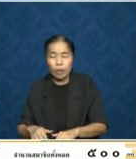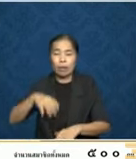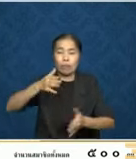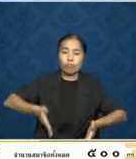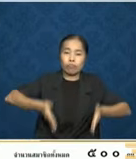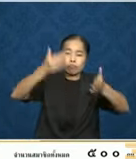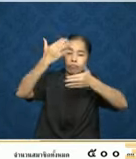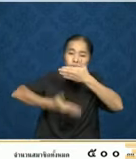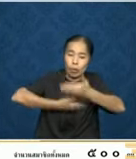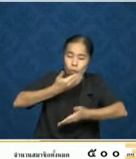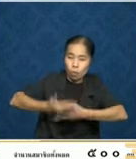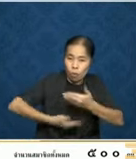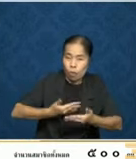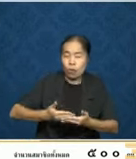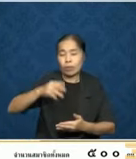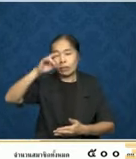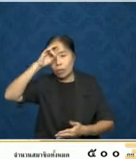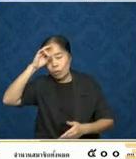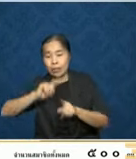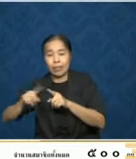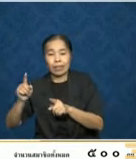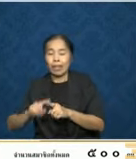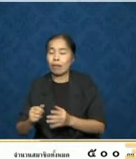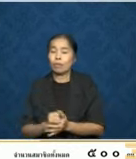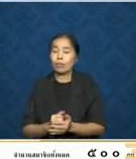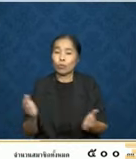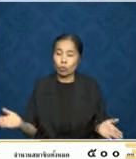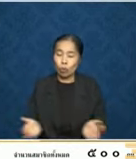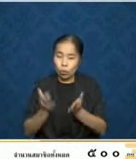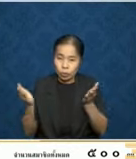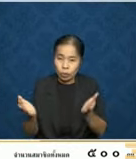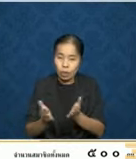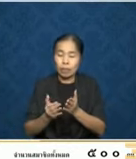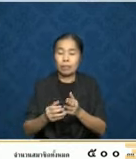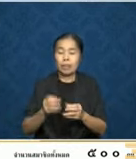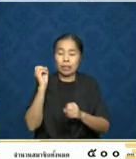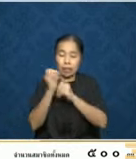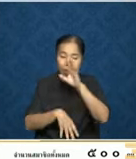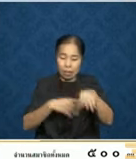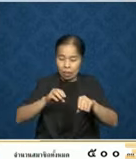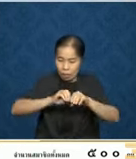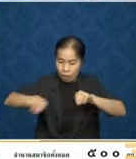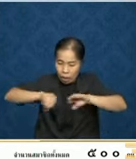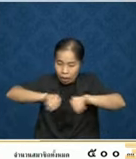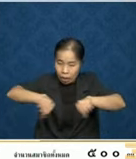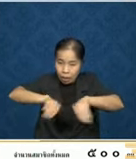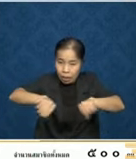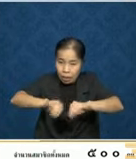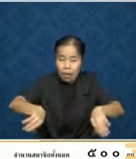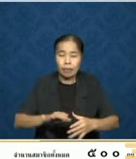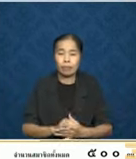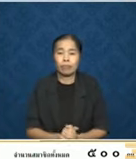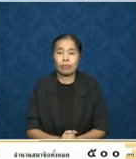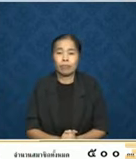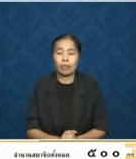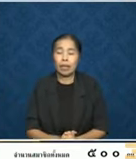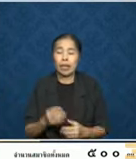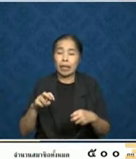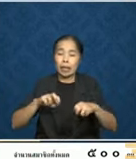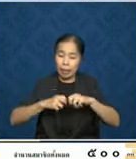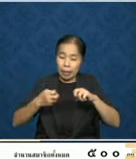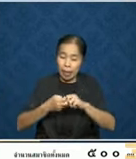าร้านสะดวกซื้อการส่งเสริมการคัดแยกขยะตั้งแต่ต้นทางซึ่งแนวทางในการแก้ปัญ